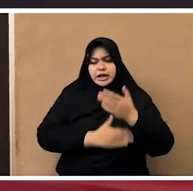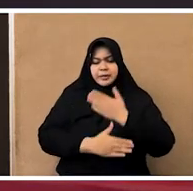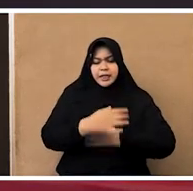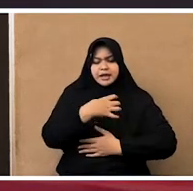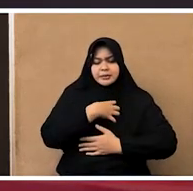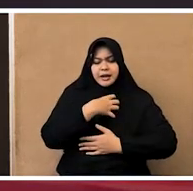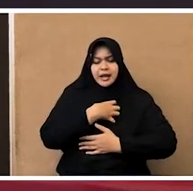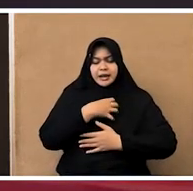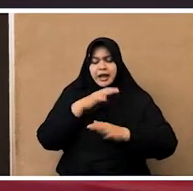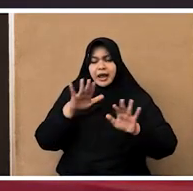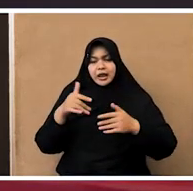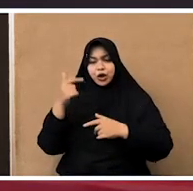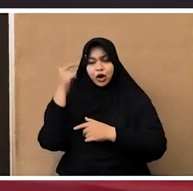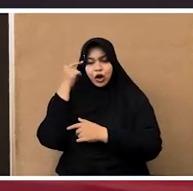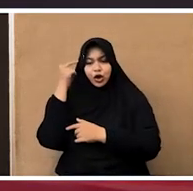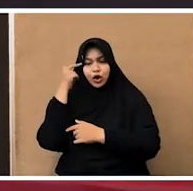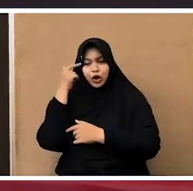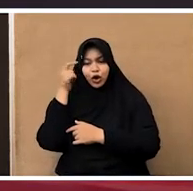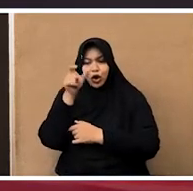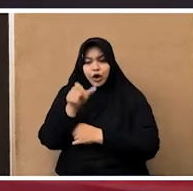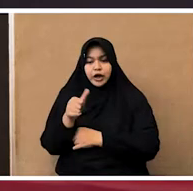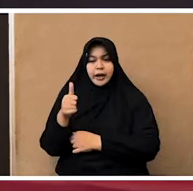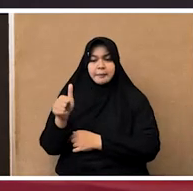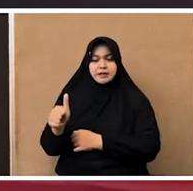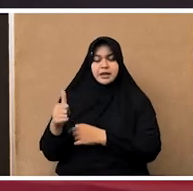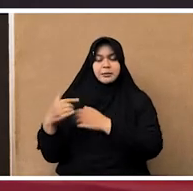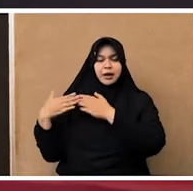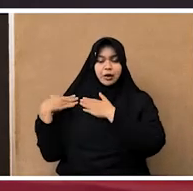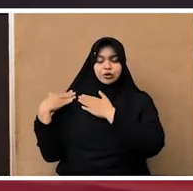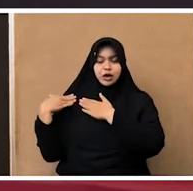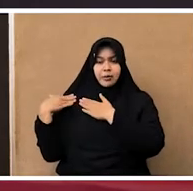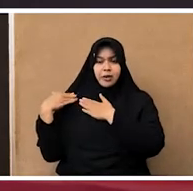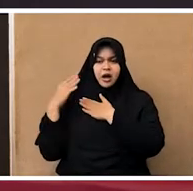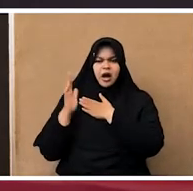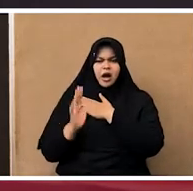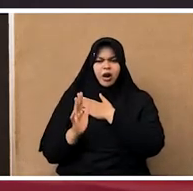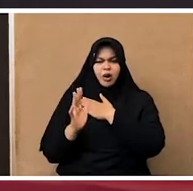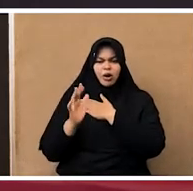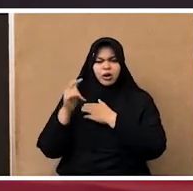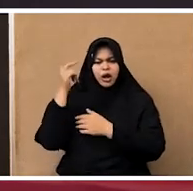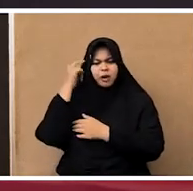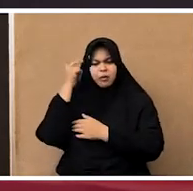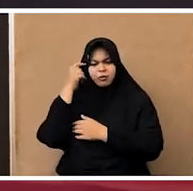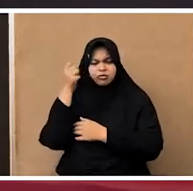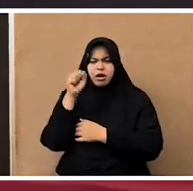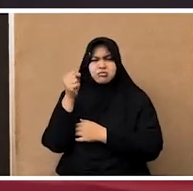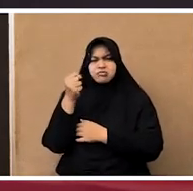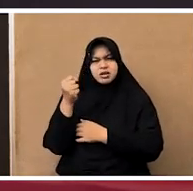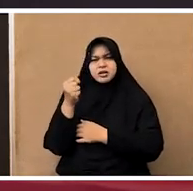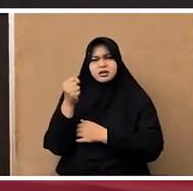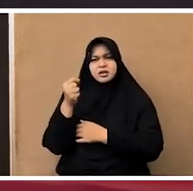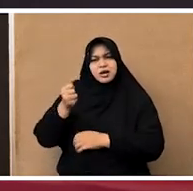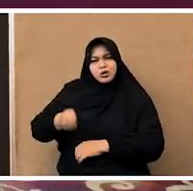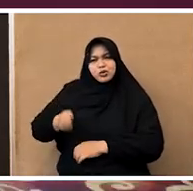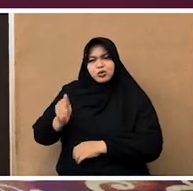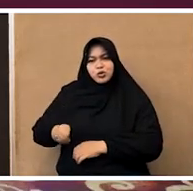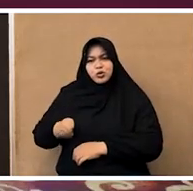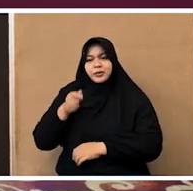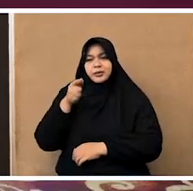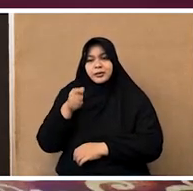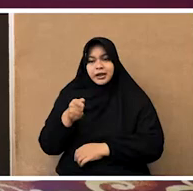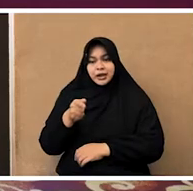atau yang intelektual adalah orang yang mampu bertanggung jawab karena kalau tidak mampu kan nggak bisa dipidana itu kan itu